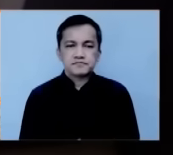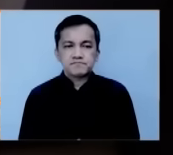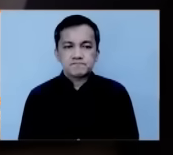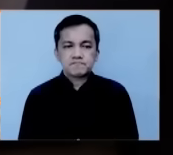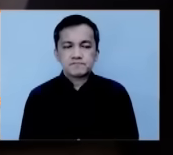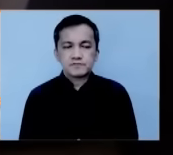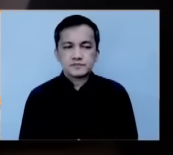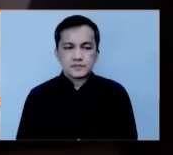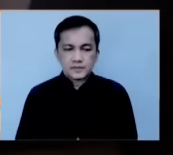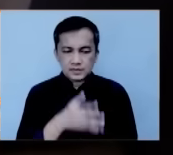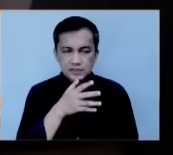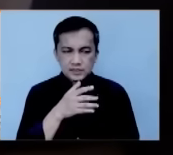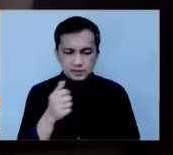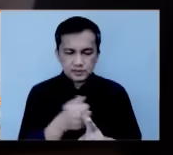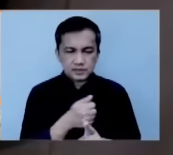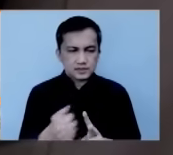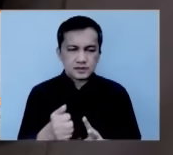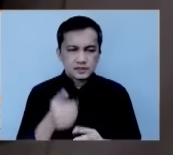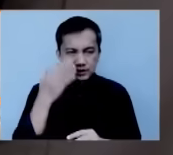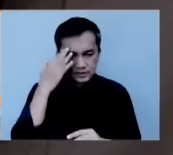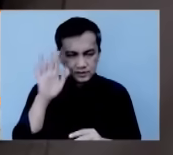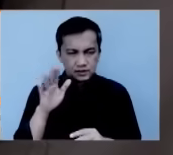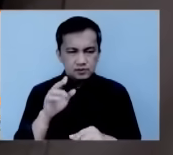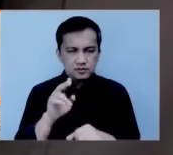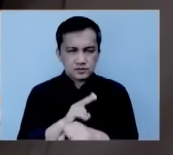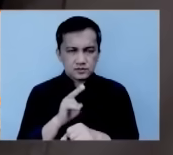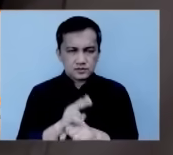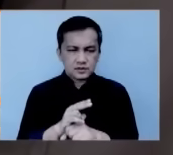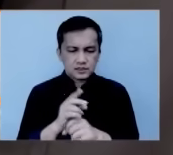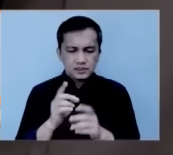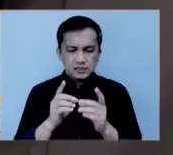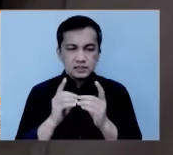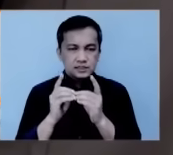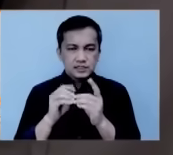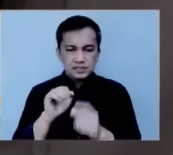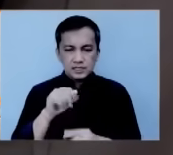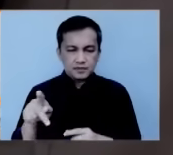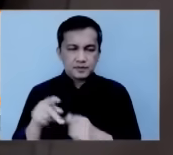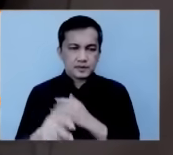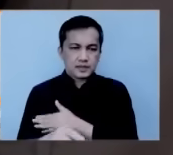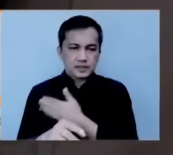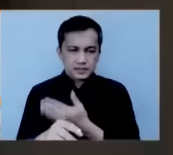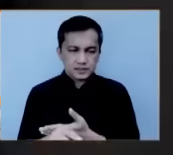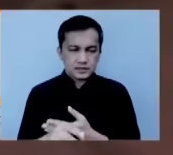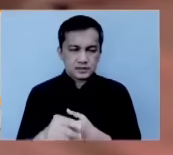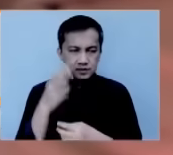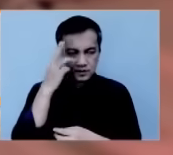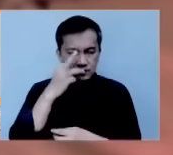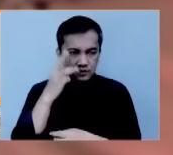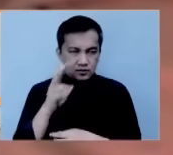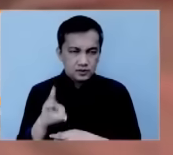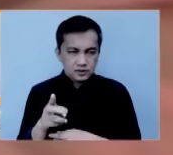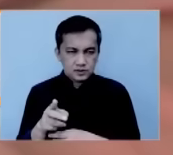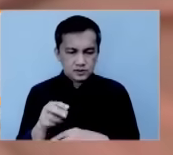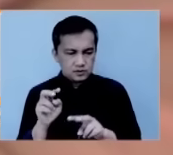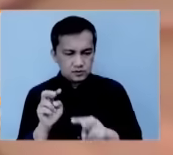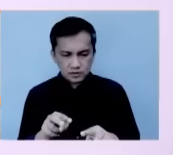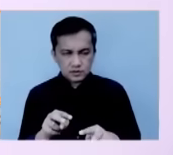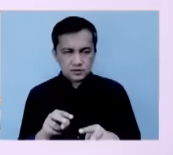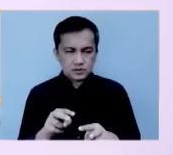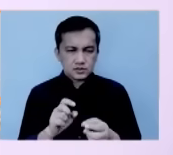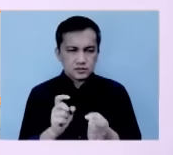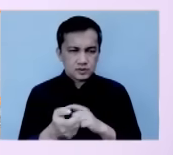ina ng biktima, hindi nila alam na gumagamit ng dating app ang kanilang anak. Naalarma na lang daw sila nang mapansin na nagbago bigla